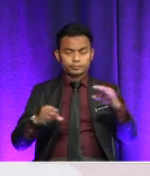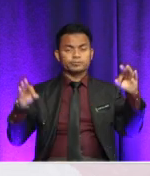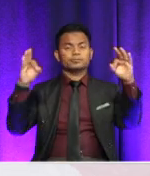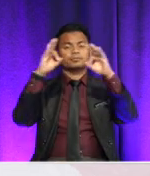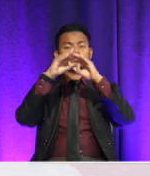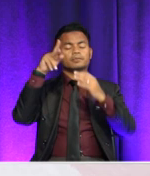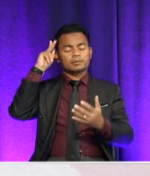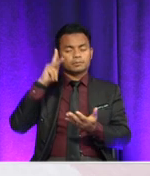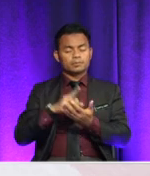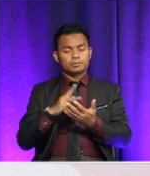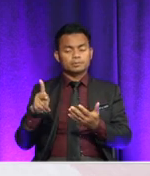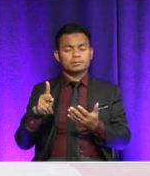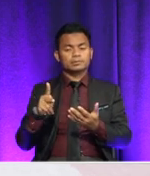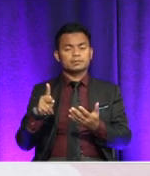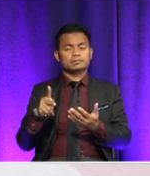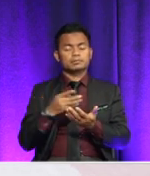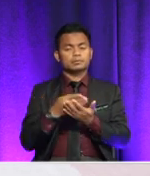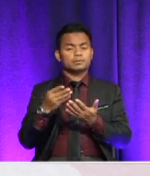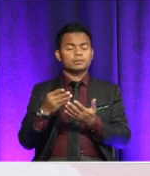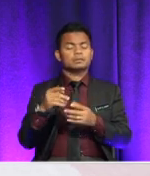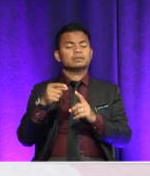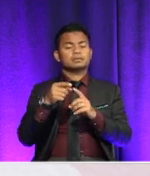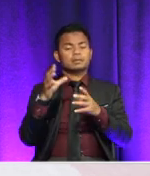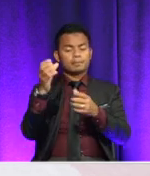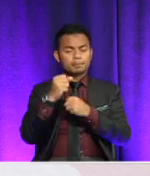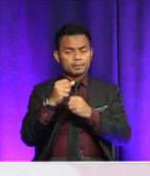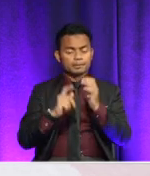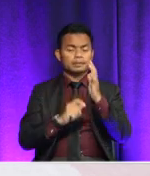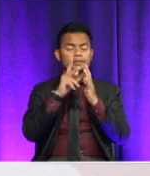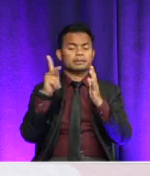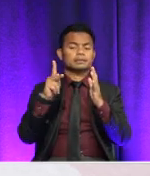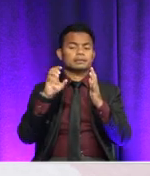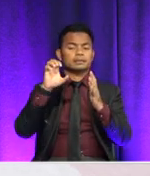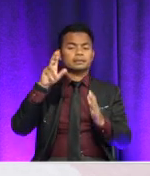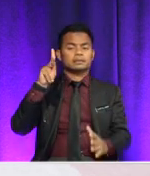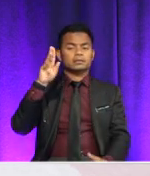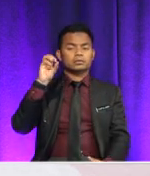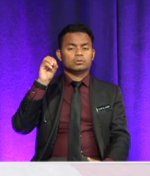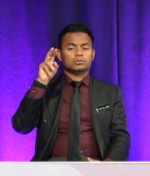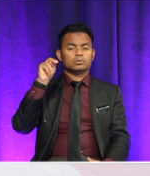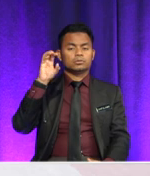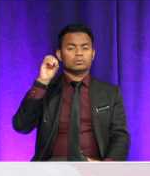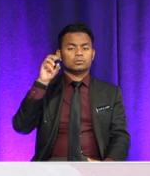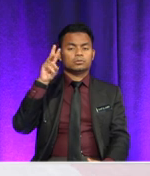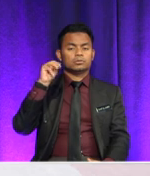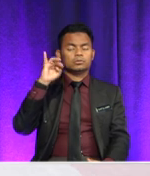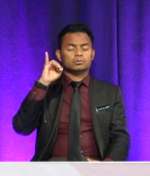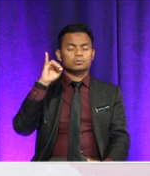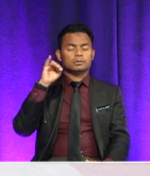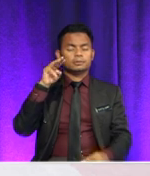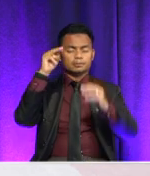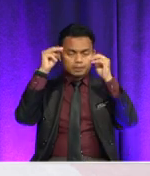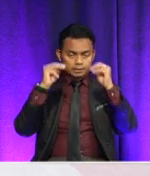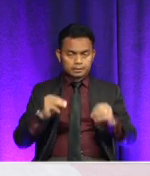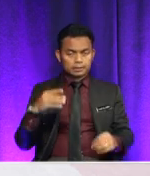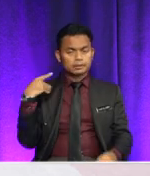dapat meningkatkan ekonomi masyarakat terutamanya penduduk 2 Bandara maklum bahwa produk daripada sumber alam